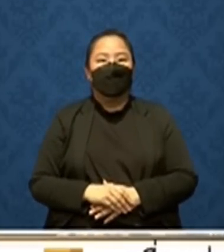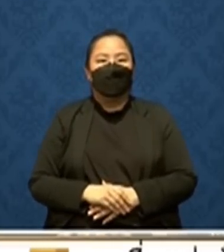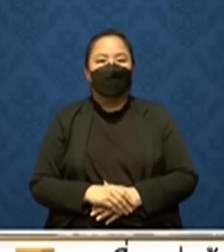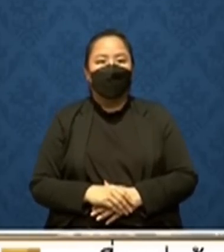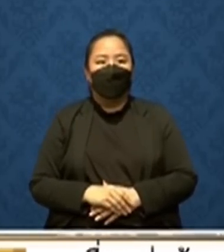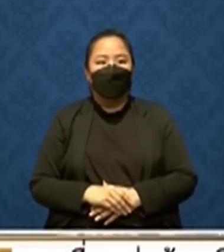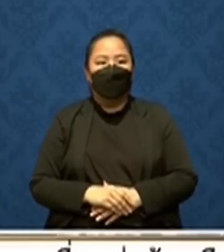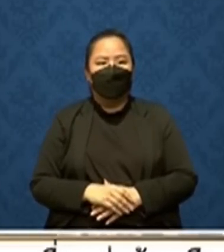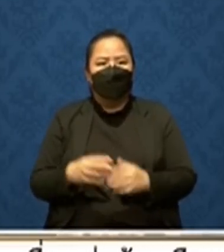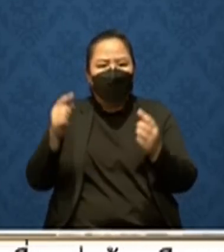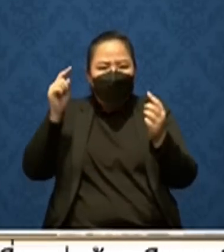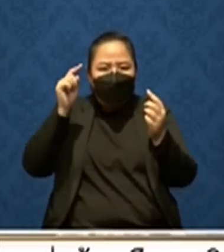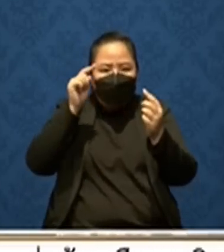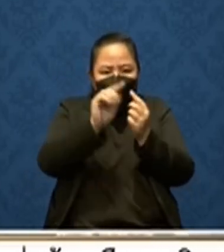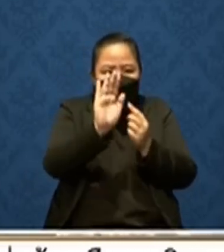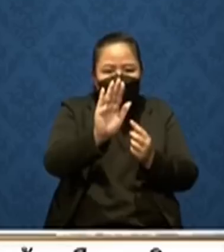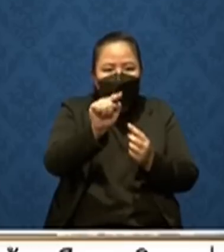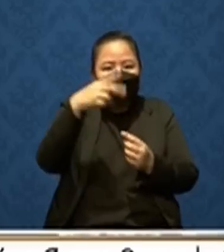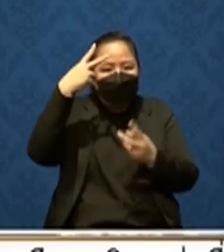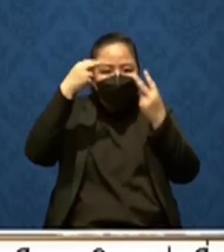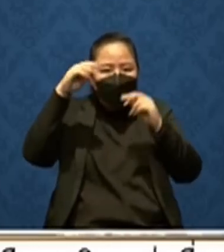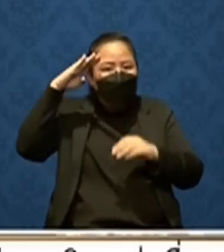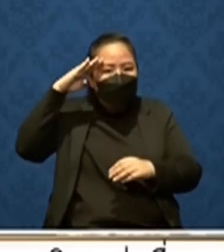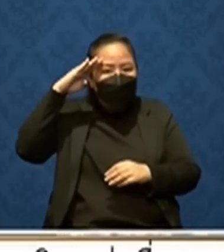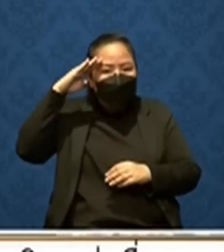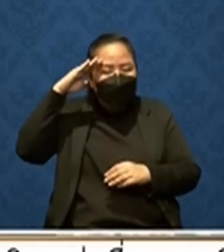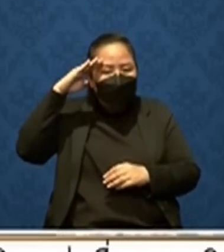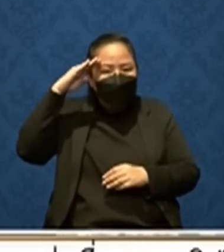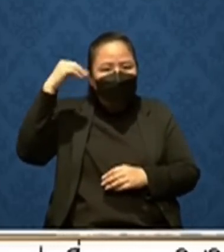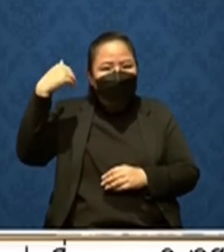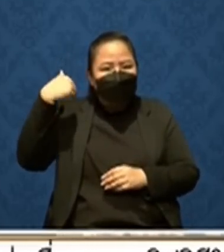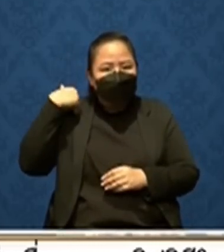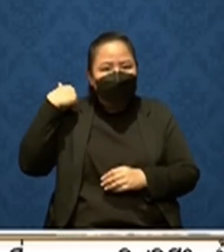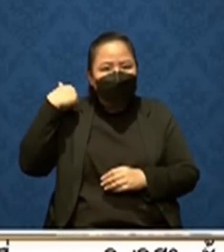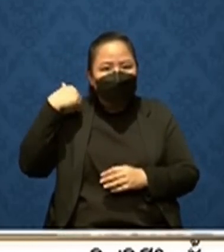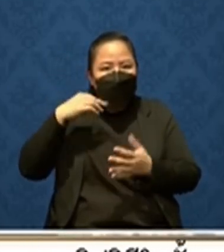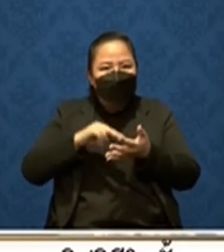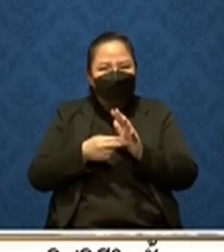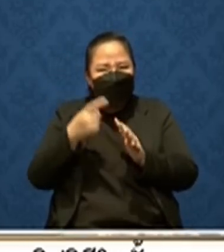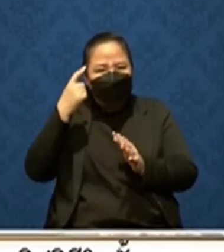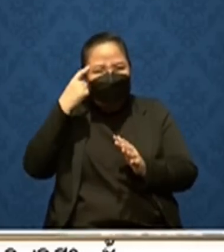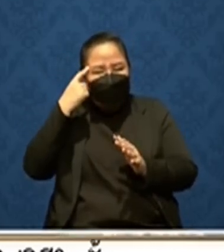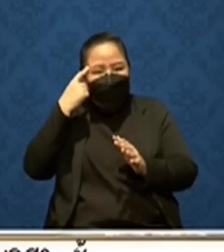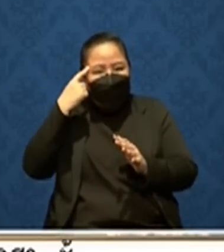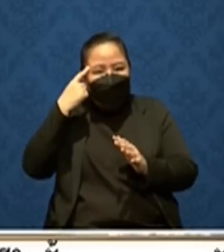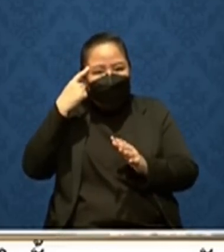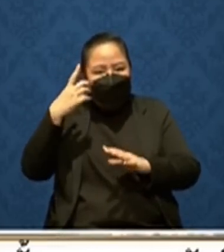มีวิสัยทัศน์ของพลเอกประยุทธ์ก็มีลักษณะของเป็นการเสพติดอำนาจ